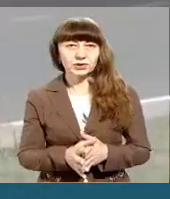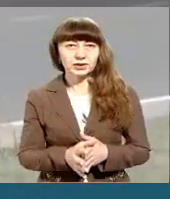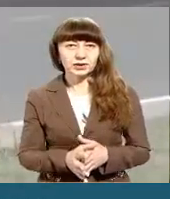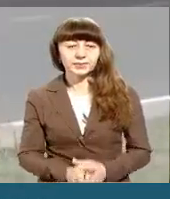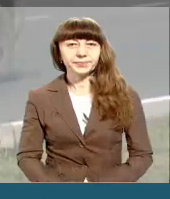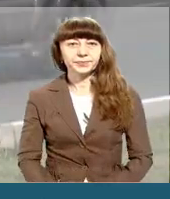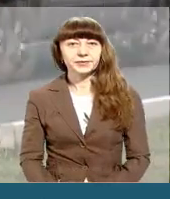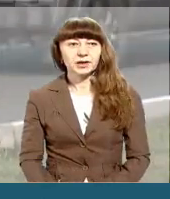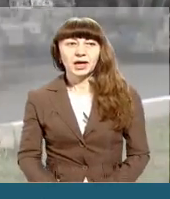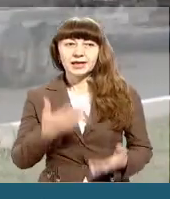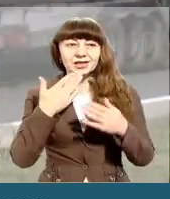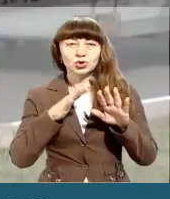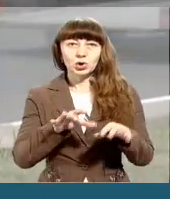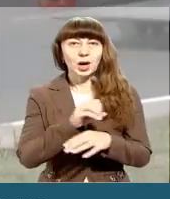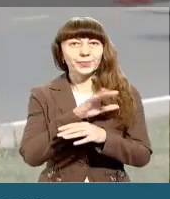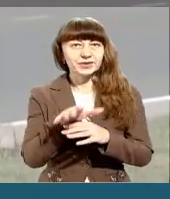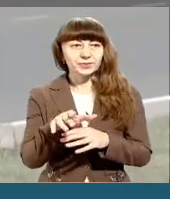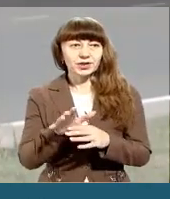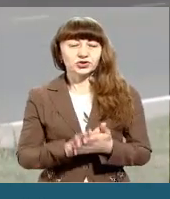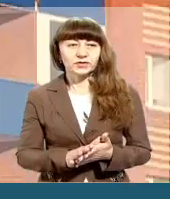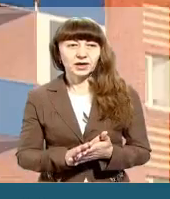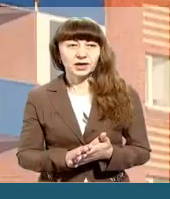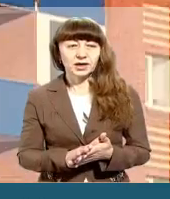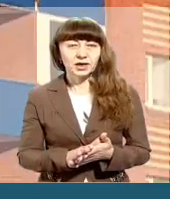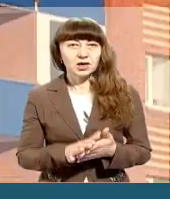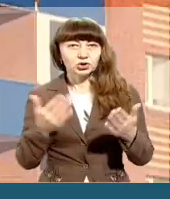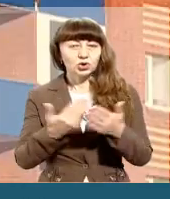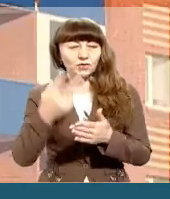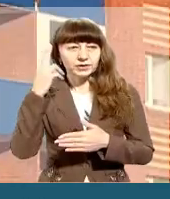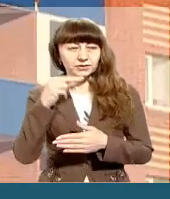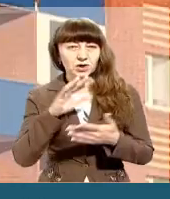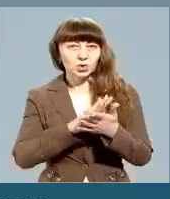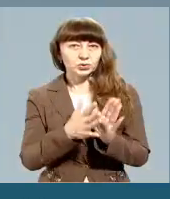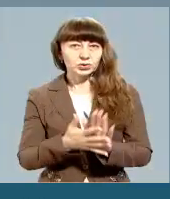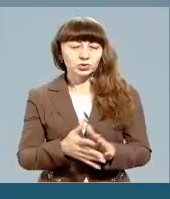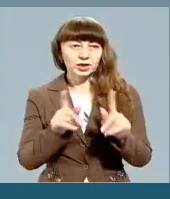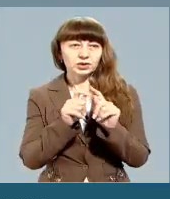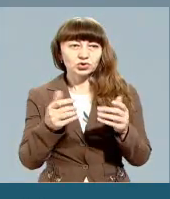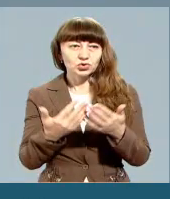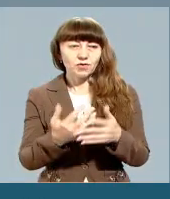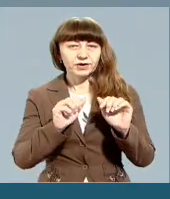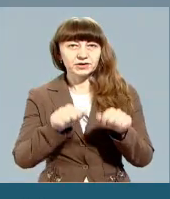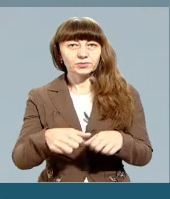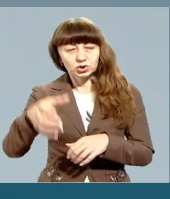беру, медицина және бизнес үшін жаңа мүмкіндіктер жасай отырып, өңірдің экономикалық базасын дамыту және